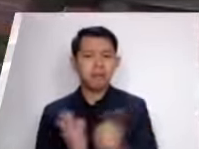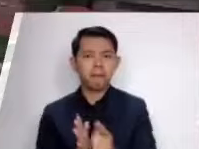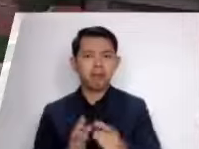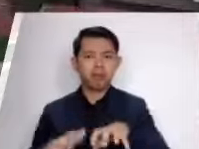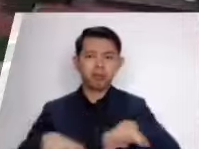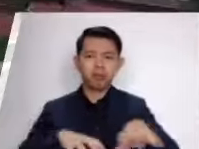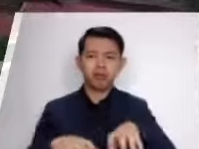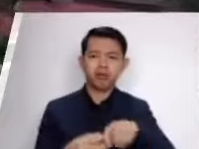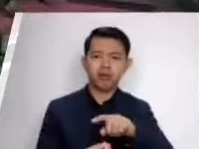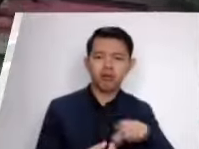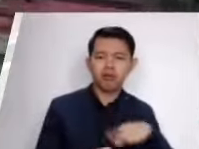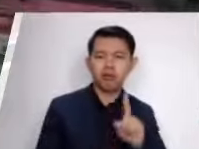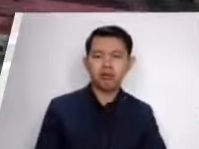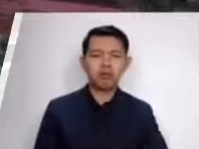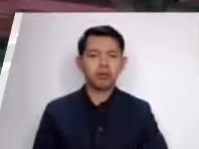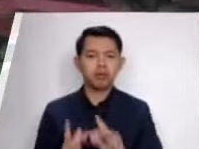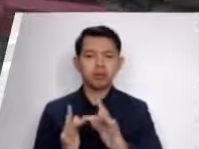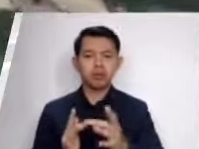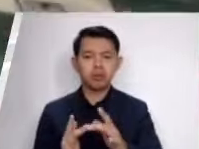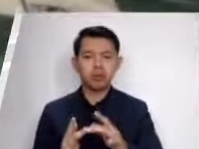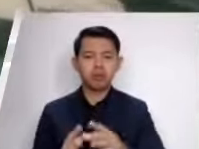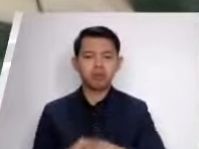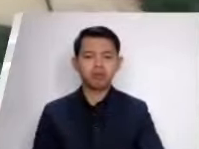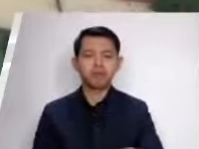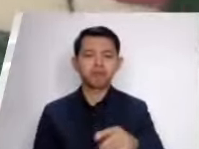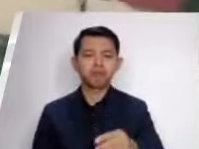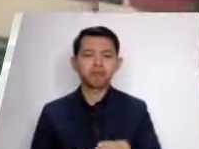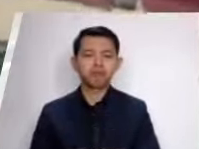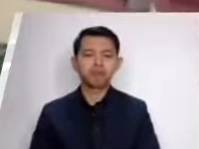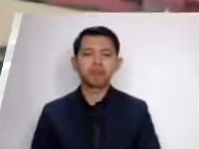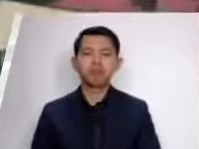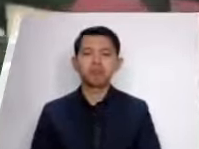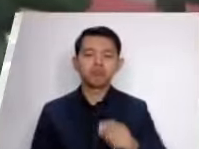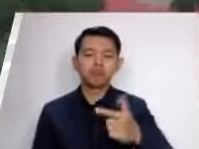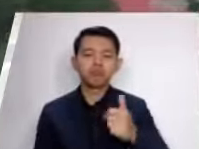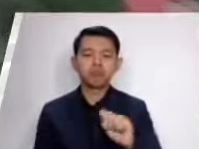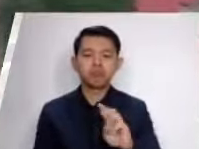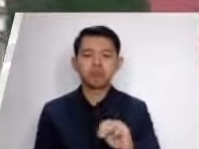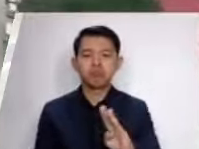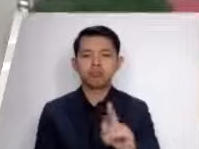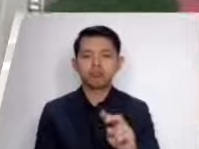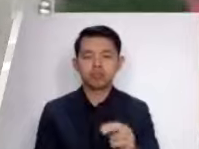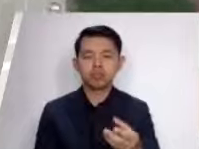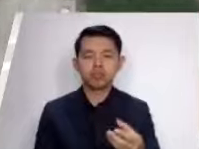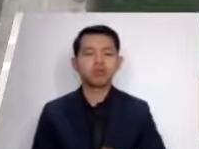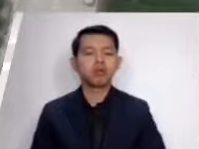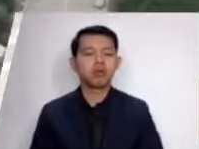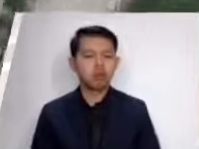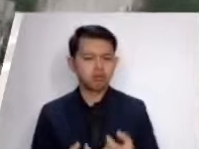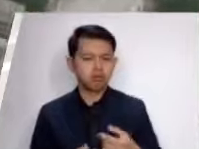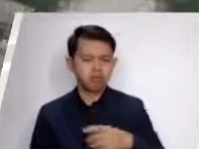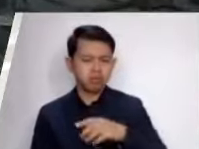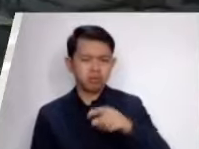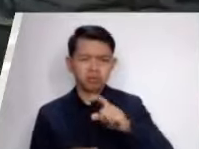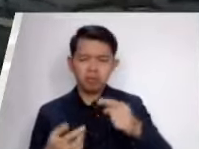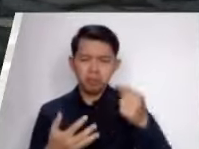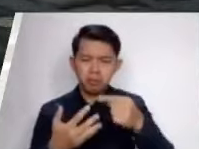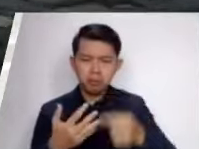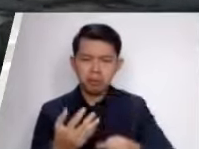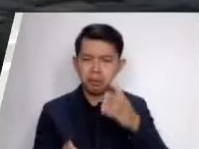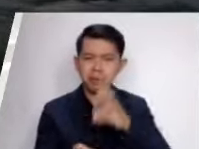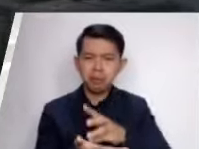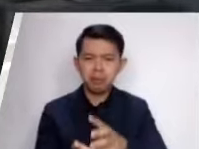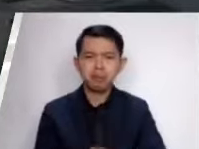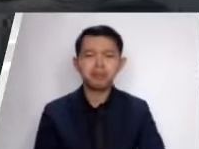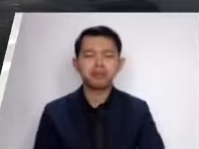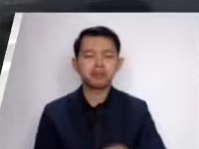online gambling. So that includes Muntinlupa, Makati, Las Piñas, Pasay, Paranaque. Siguro